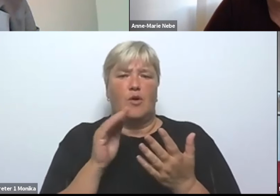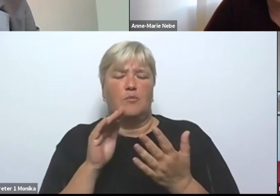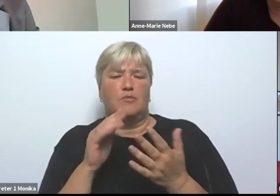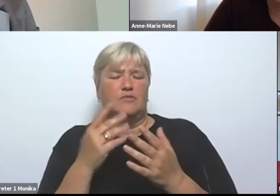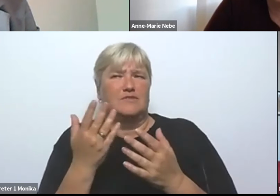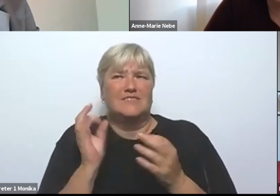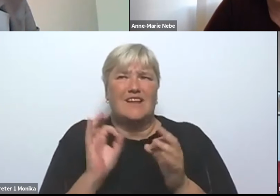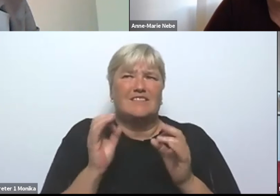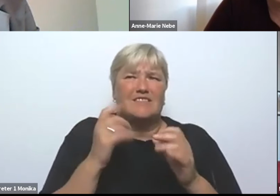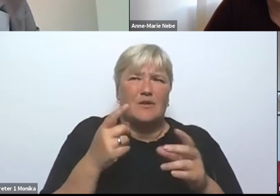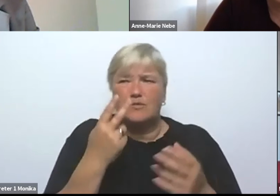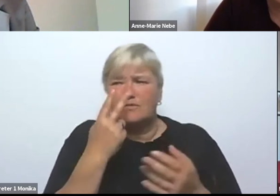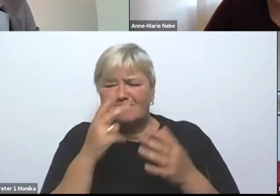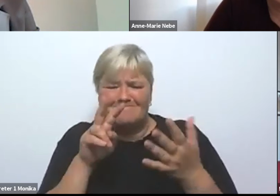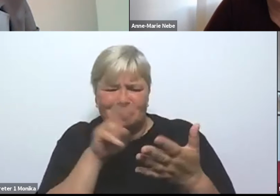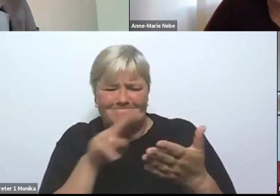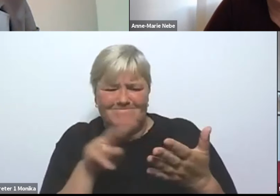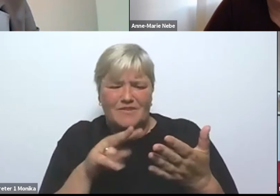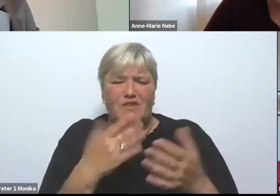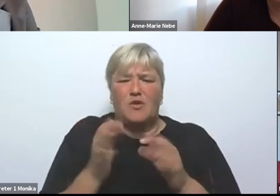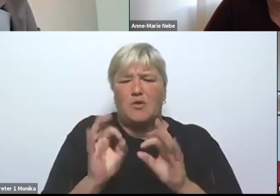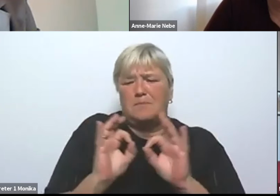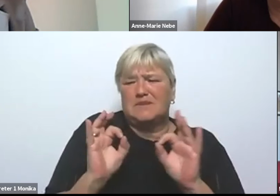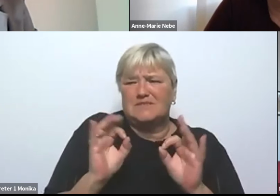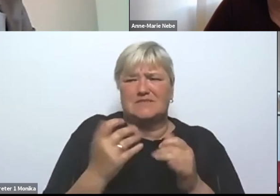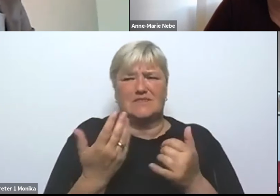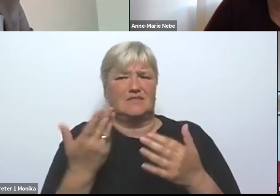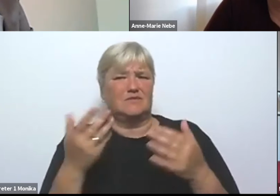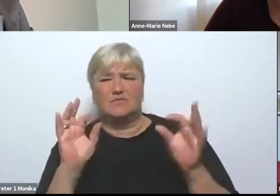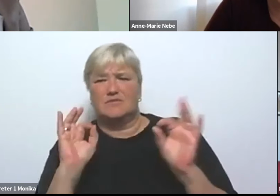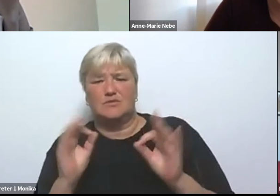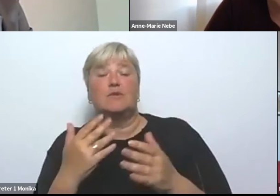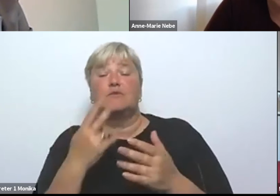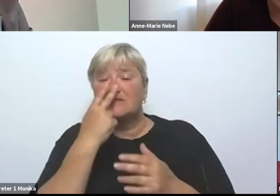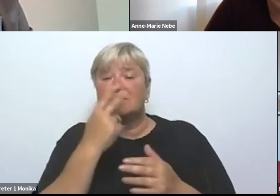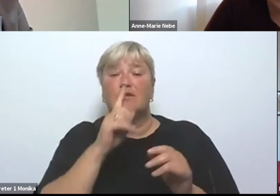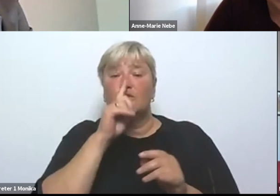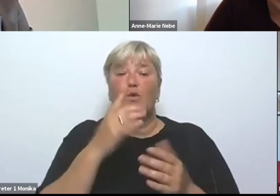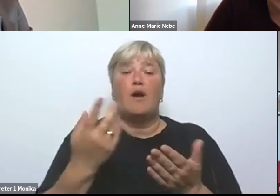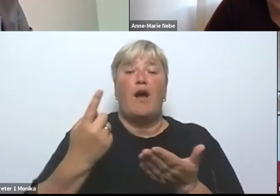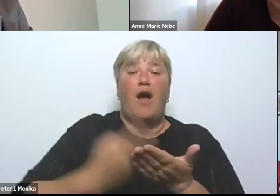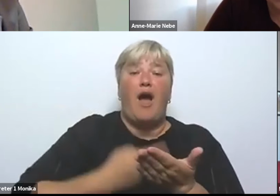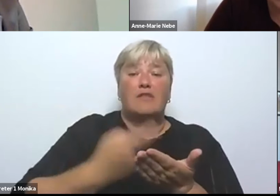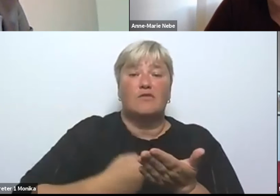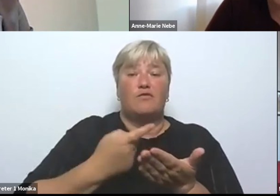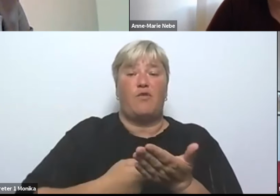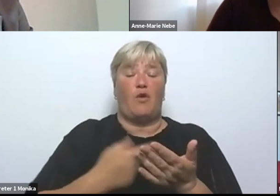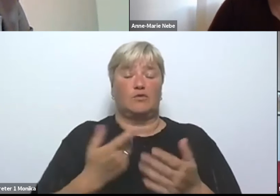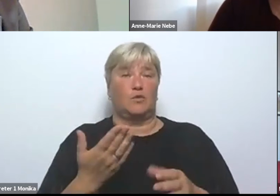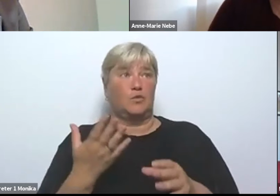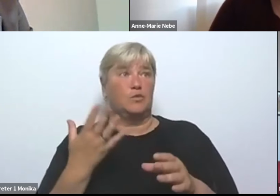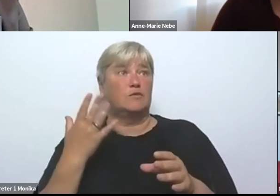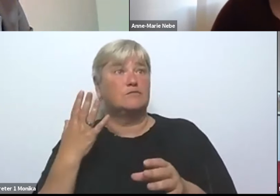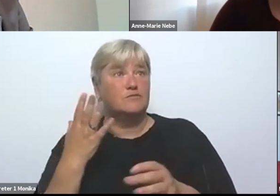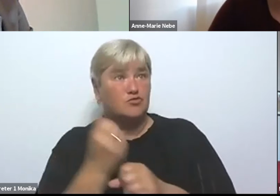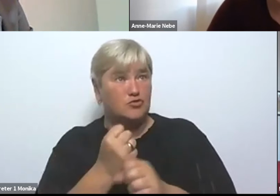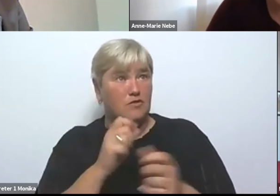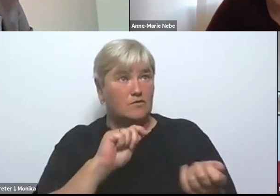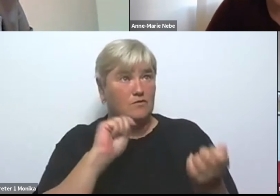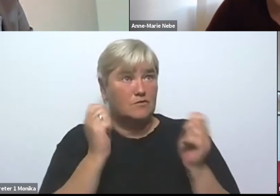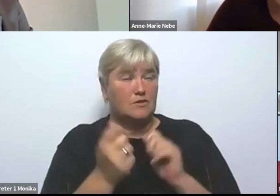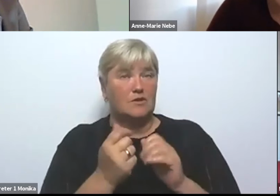rauskriegen können, an welchen Elementen wird es vielleicht besser, aber was wir rauskriegen können, ist, welche Anforderungen werden vielleicht öfter erfüllt und wo gibt